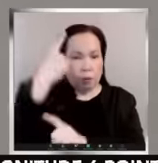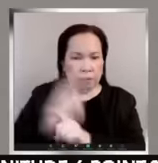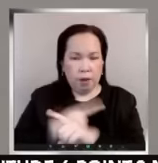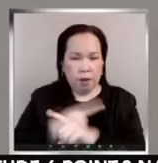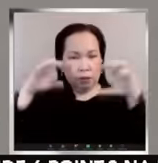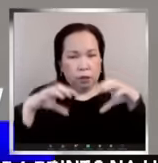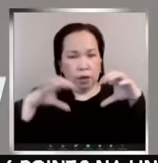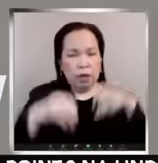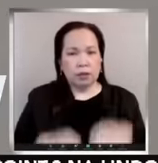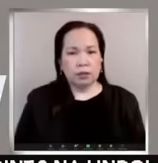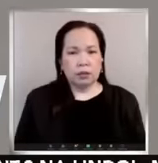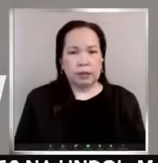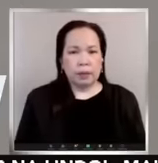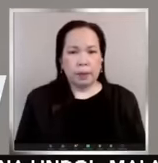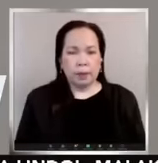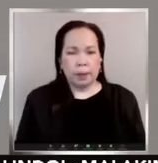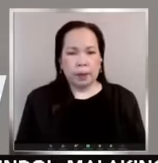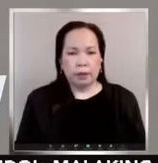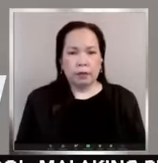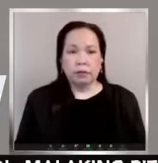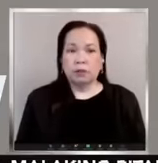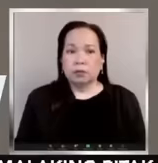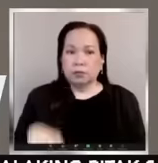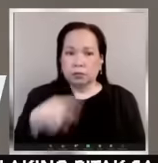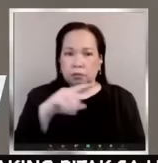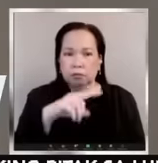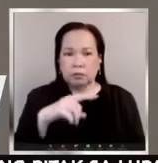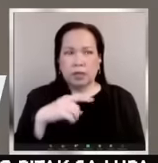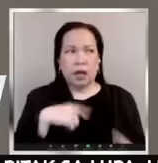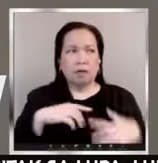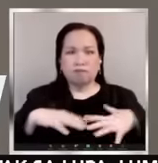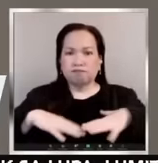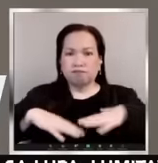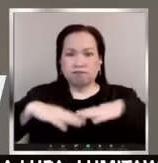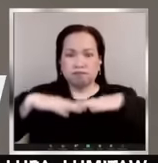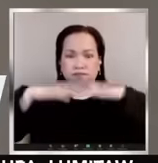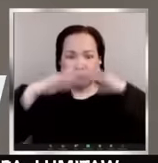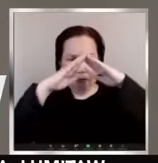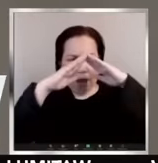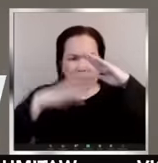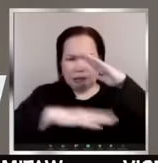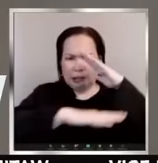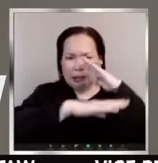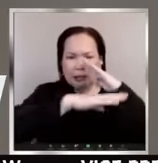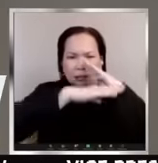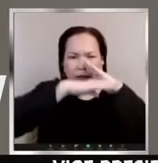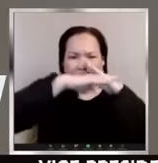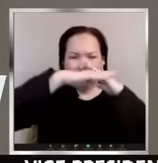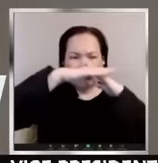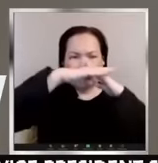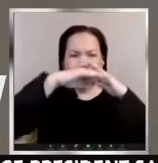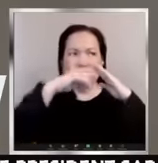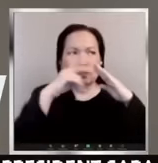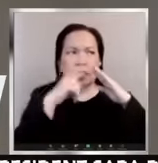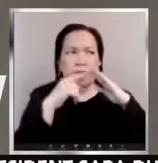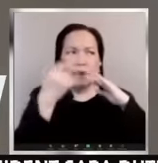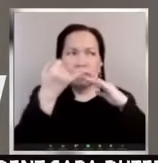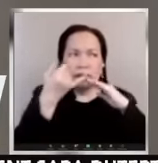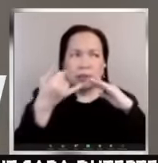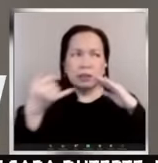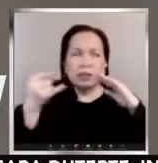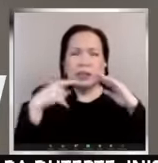Sa taas ng bahang umabot na sa bubong ng bahay. Sa mga piraso ng kahoy at styrofoam, nakahanap